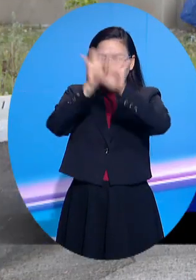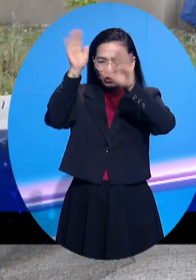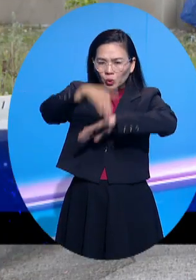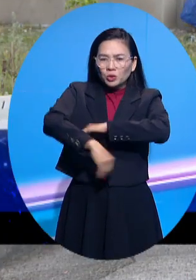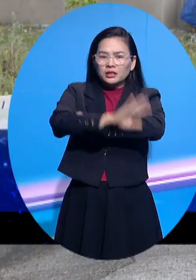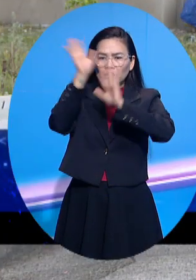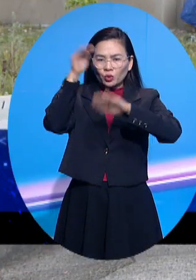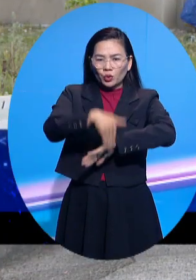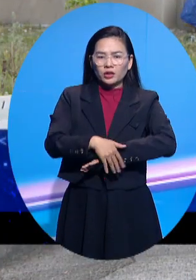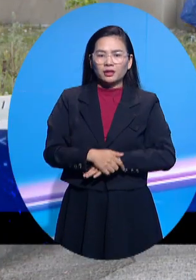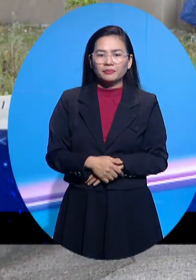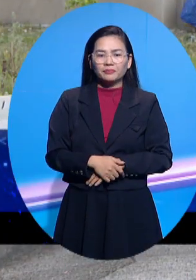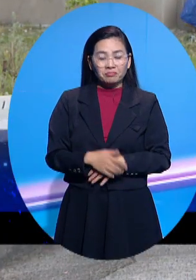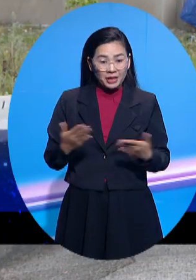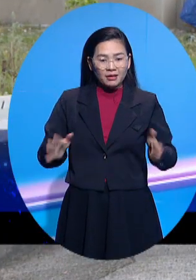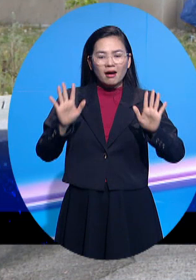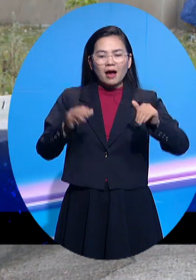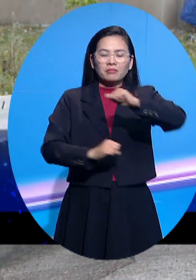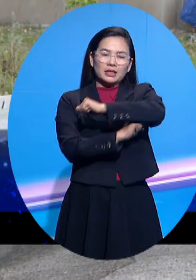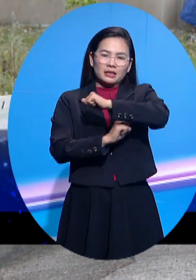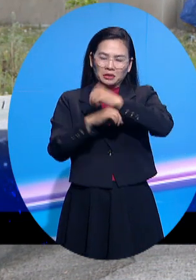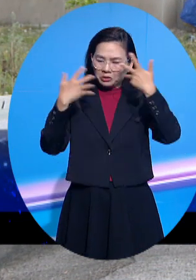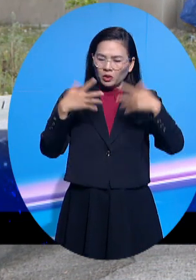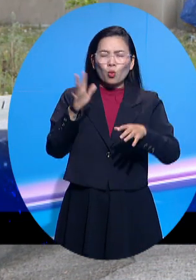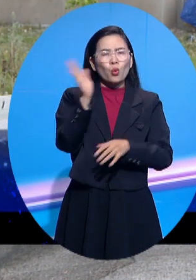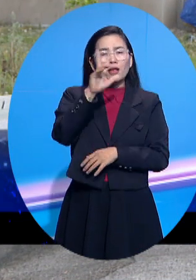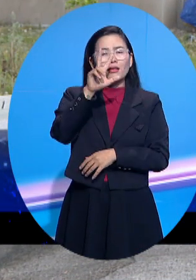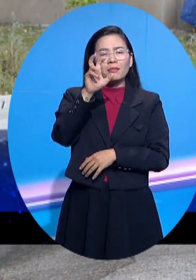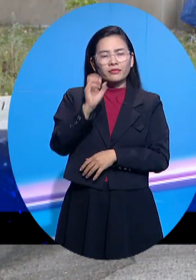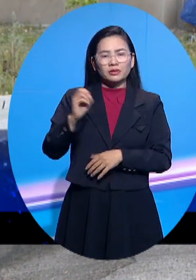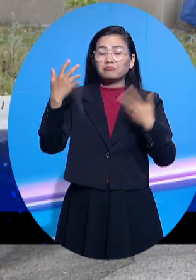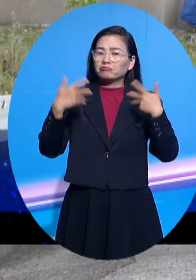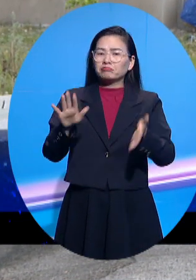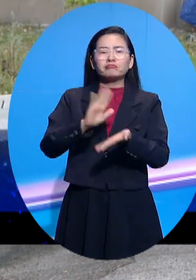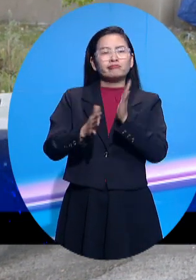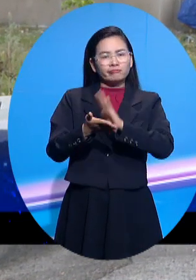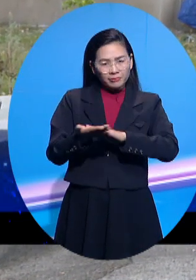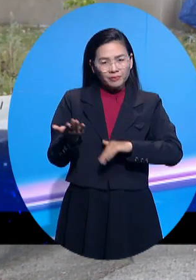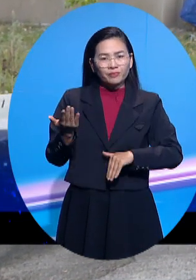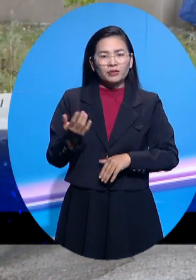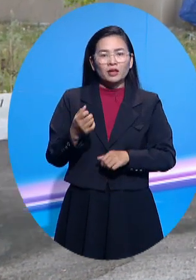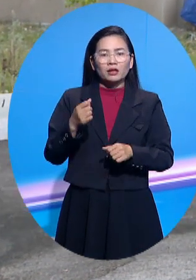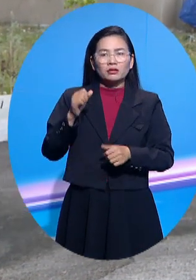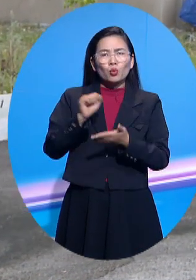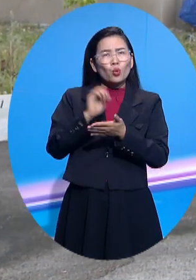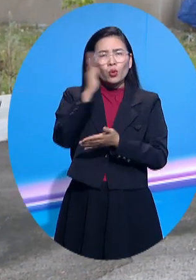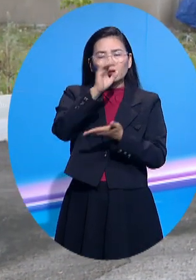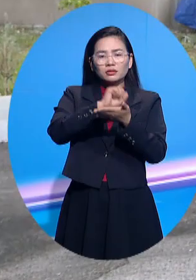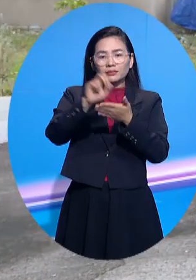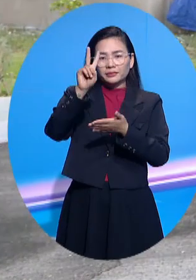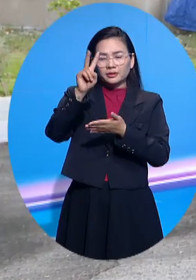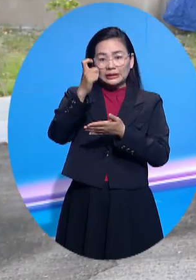đã đi đến phần hoàn thiện là khoảng trên 80 ph đấy Thì phấn đấu là đến tháng 9